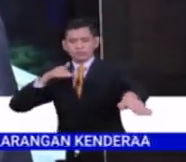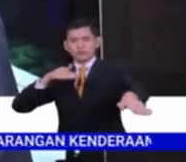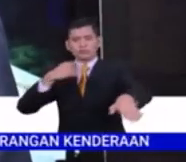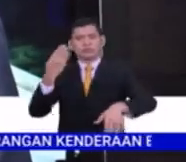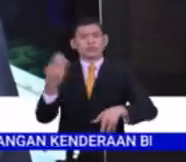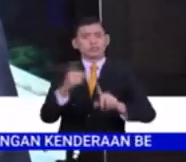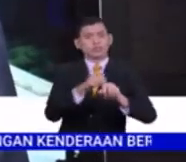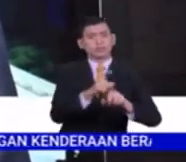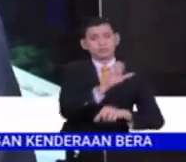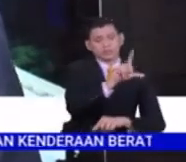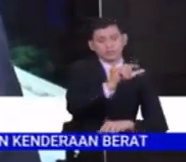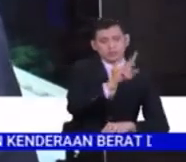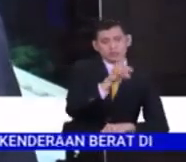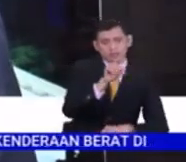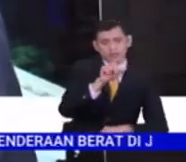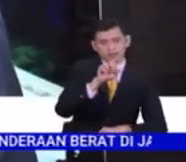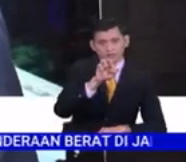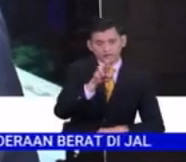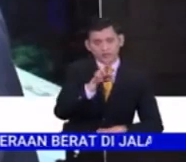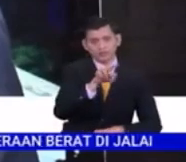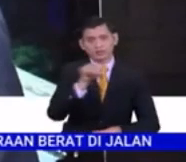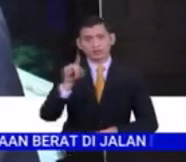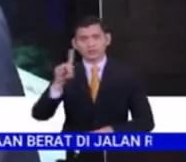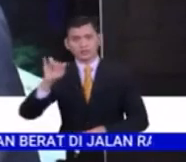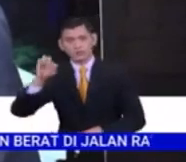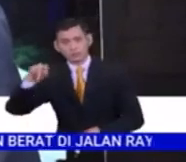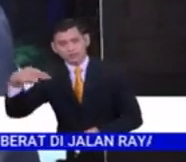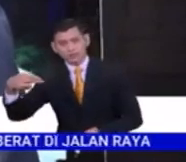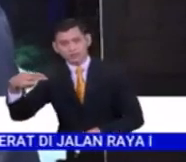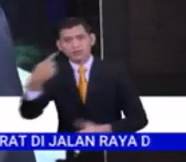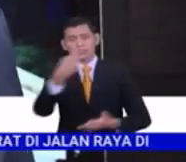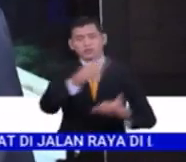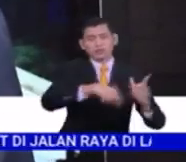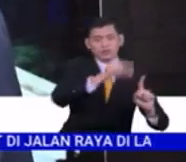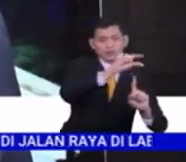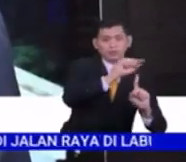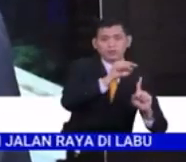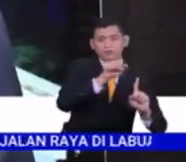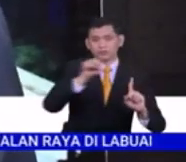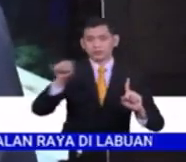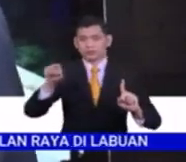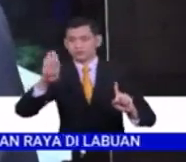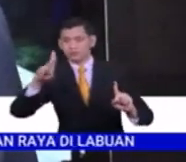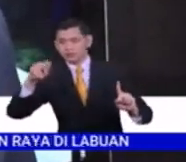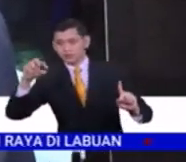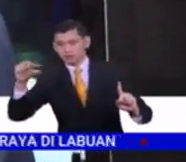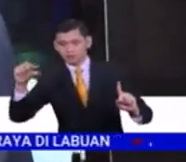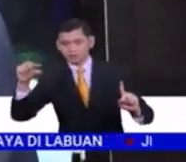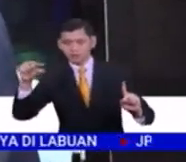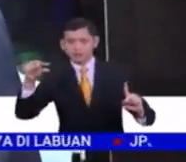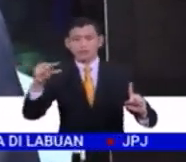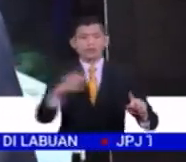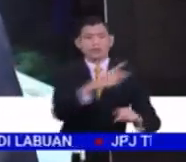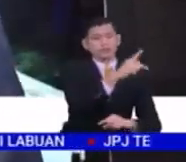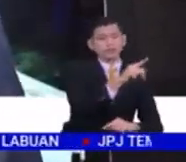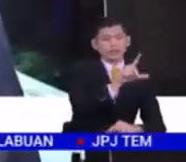proses label hingga gold apa dan juga daripada Plaza tool ngompak hingga kepalanya terbentur di